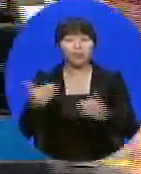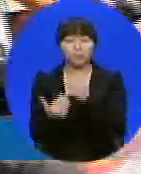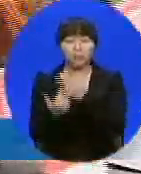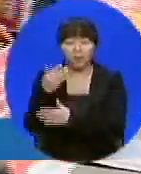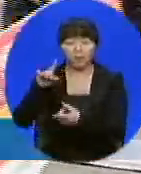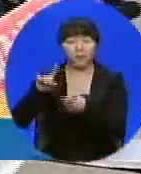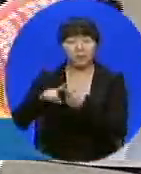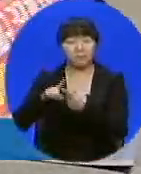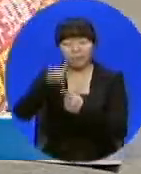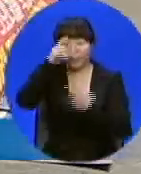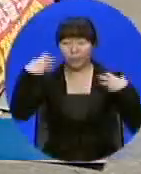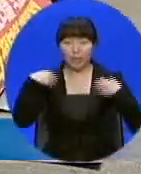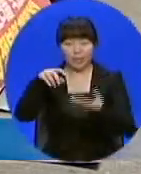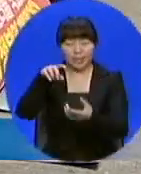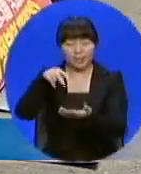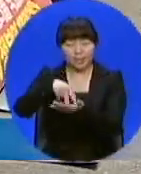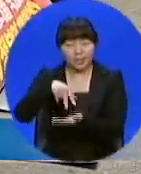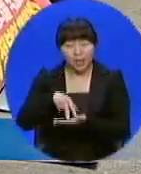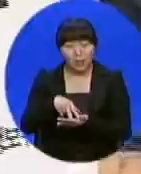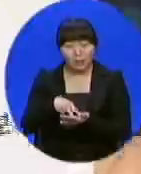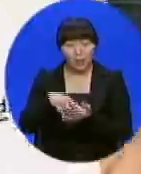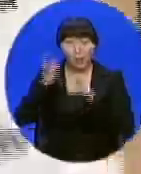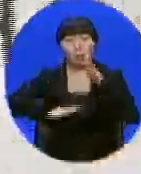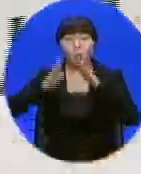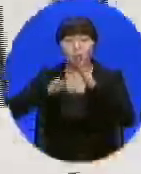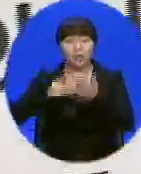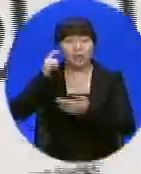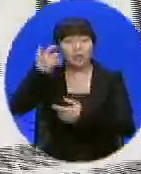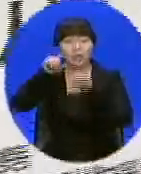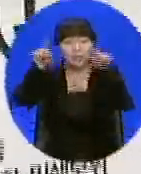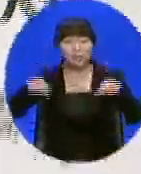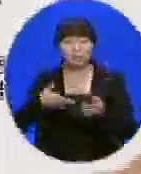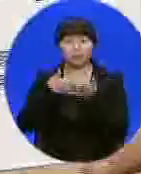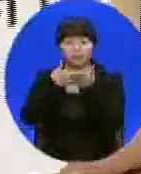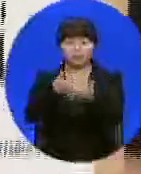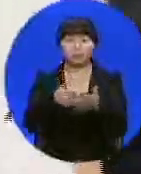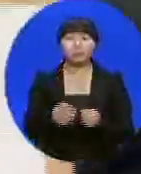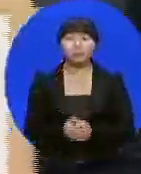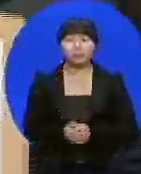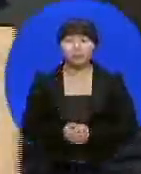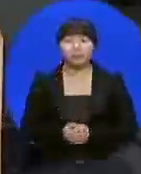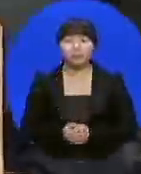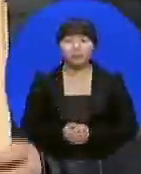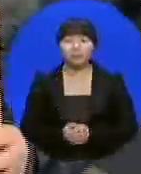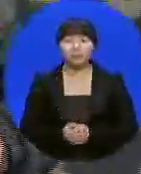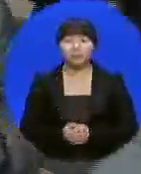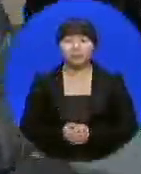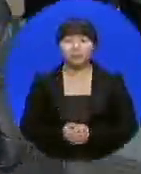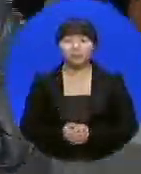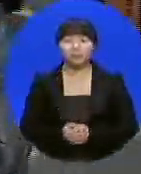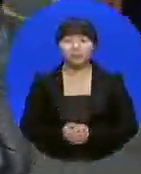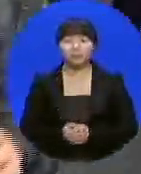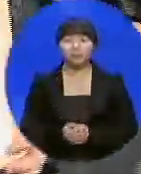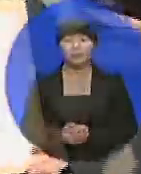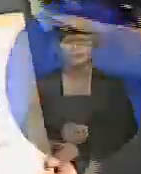대한 정부의 입장 등을 묻는 공개 질의서를 청와대에 제출했습니다. 복지TV 뉴스 김주현입니다.